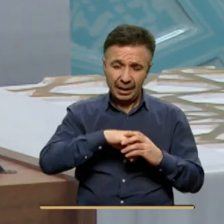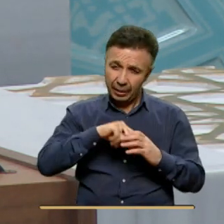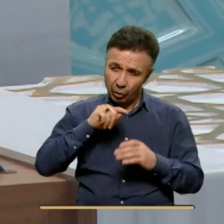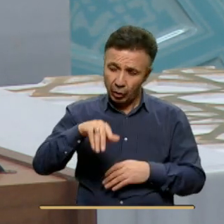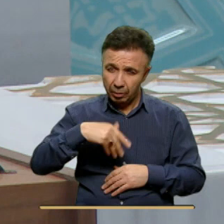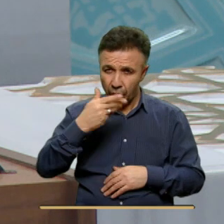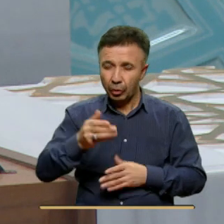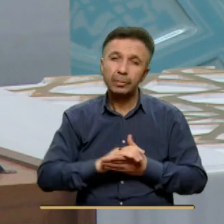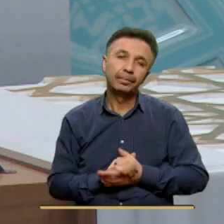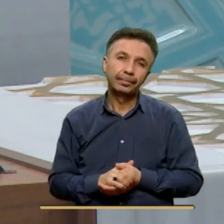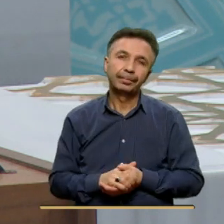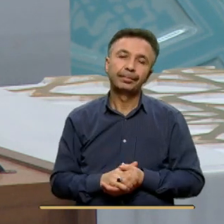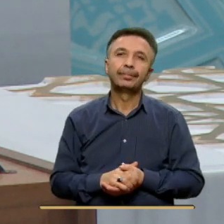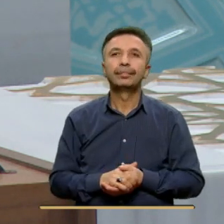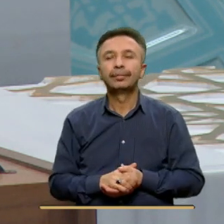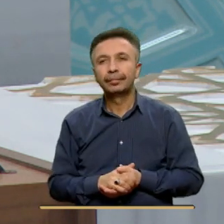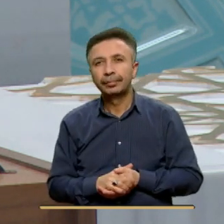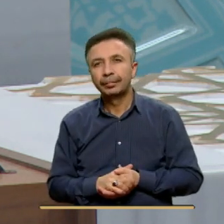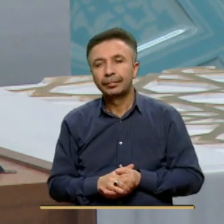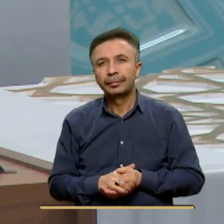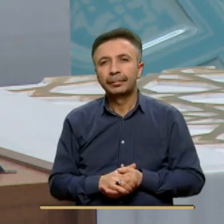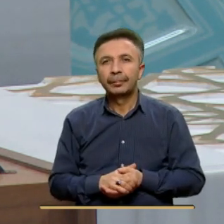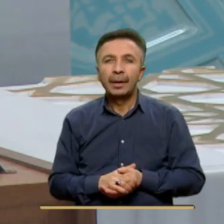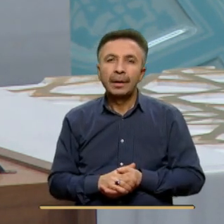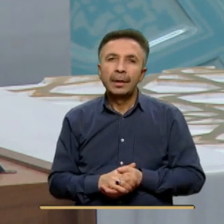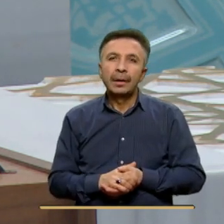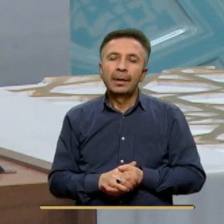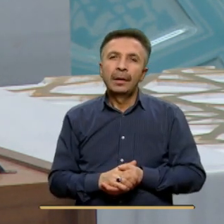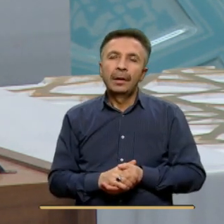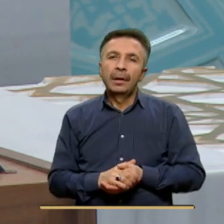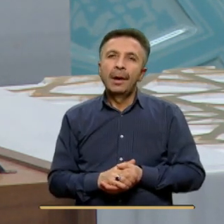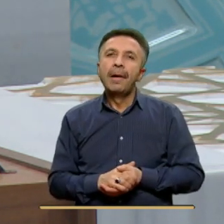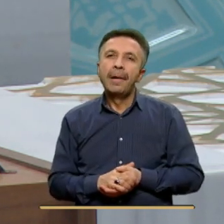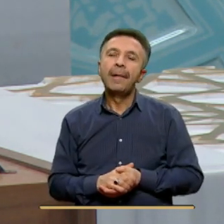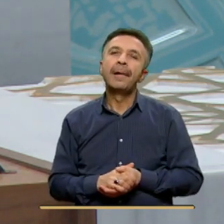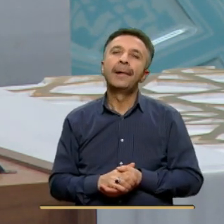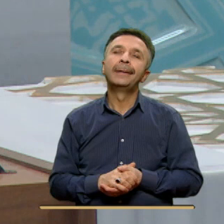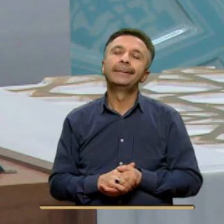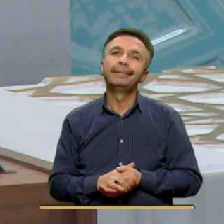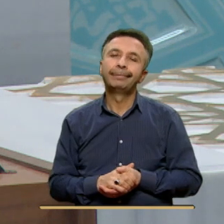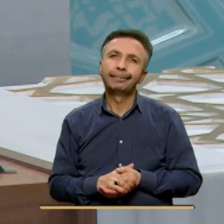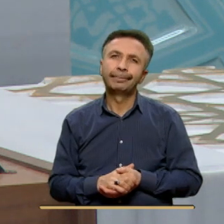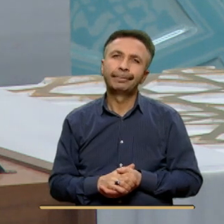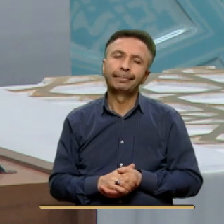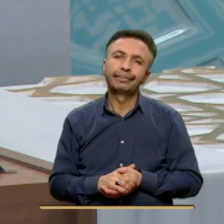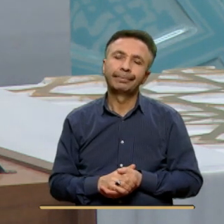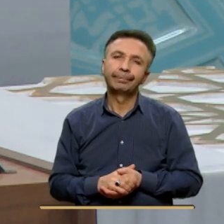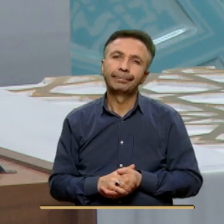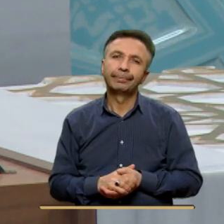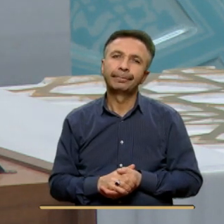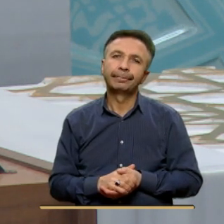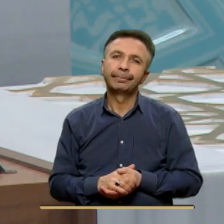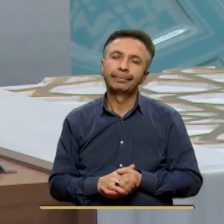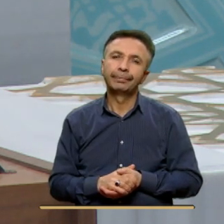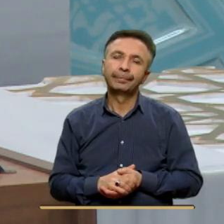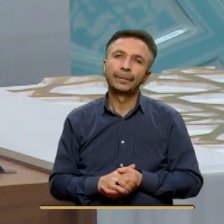buyuruyor. وَاَمَّا مَنْ اُوْتِيَ كِتَابَهُ بِشِمَالِهِ فَيَقُولُ يَا لَيْتَنِي